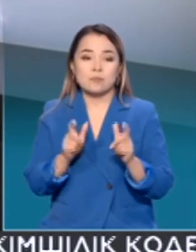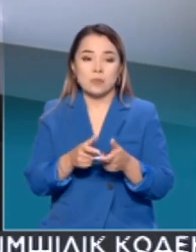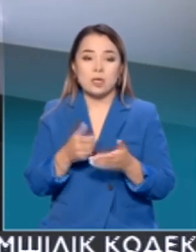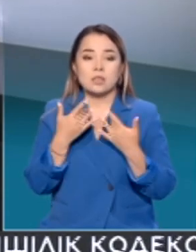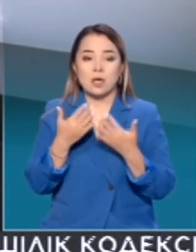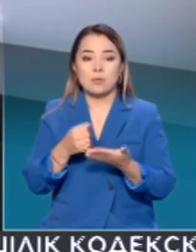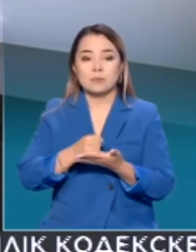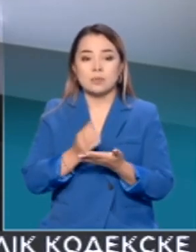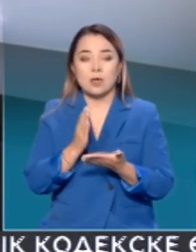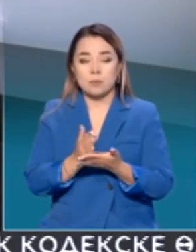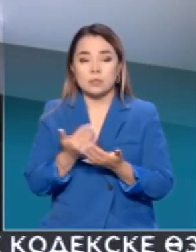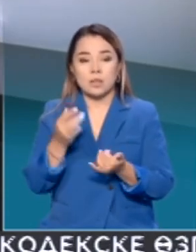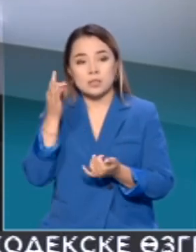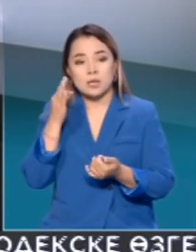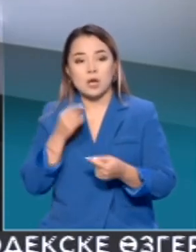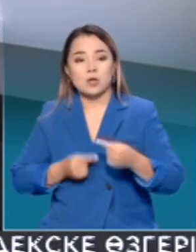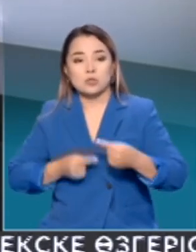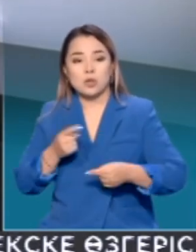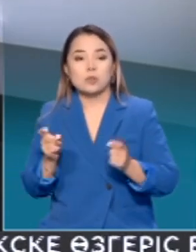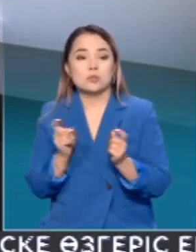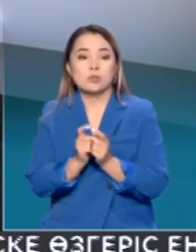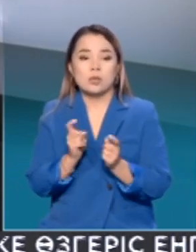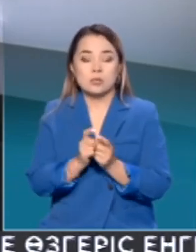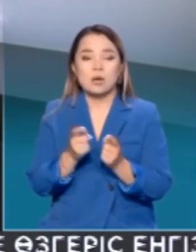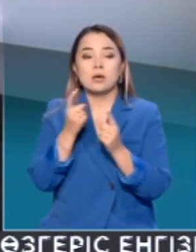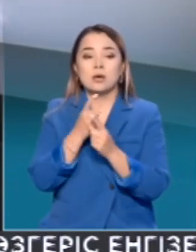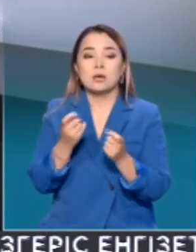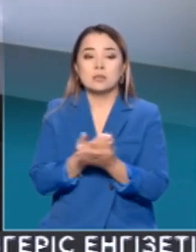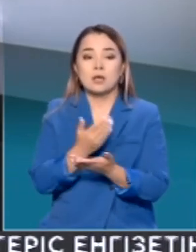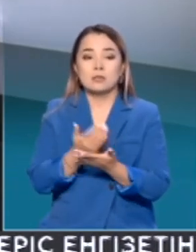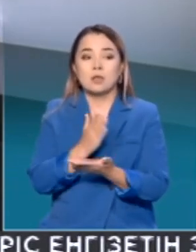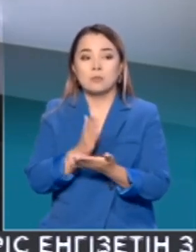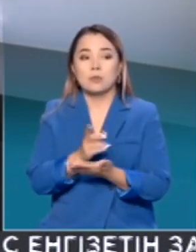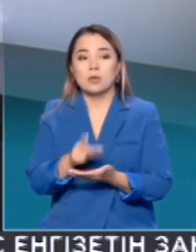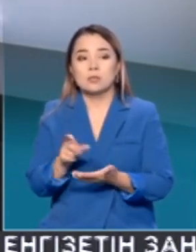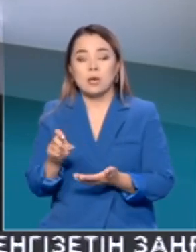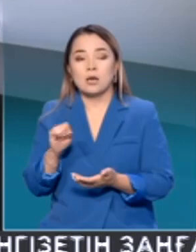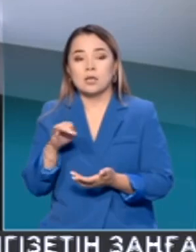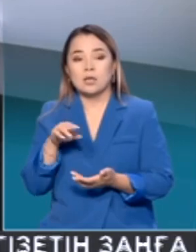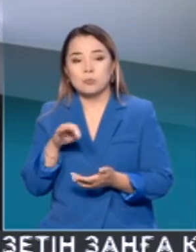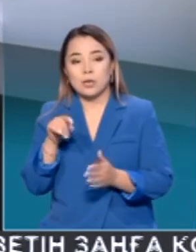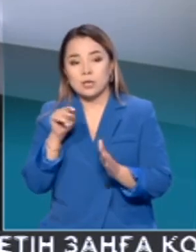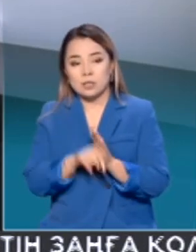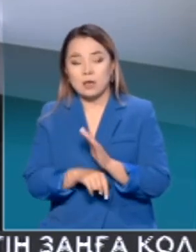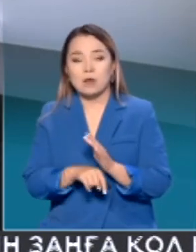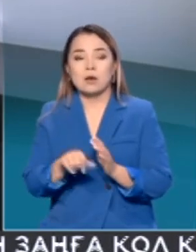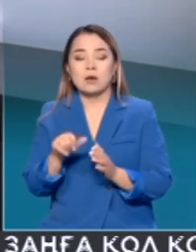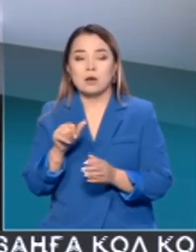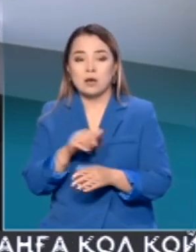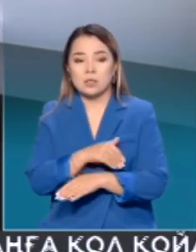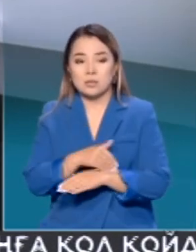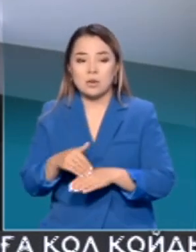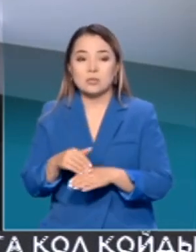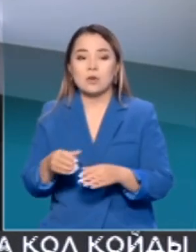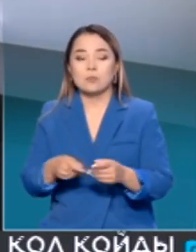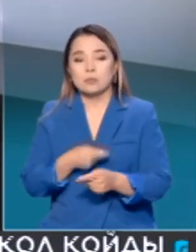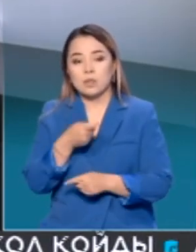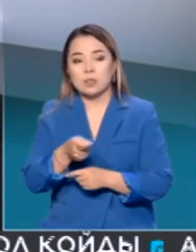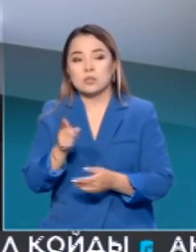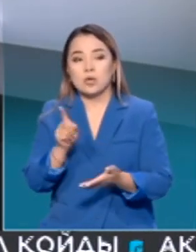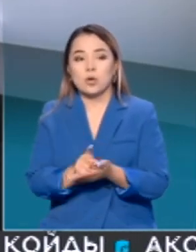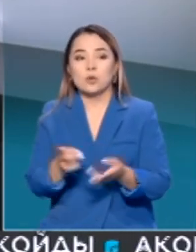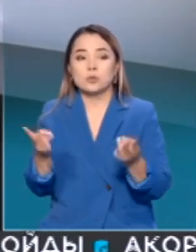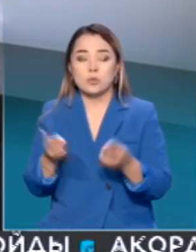құжатты бекітті. Германияда ұрыс керіс жанжал тудыратын ақпарат жариялағандардың IP адрестерін компаниялар билік органдарына беруге